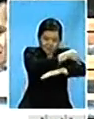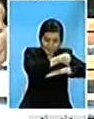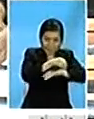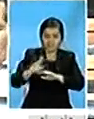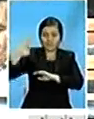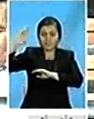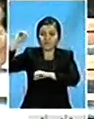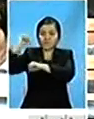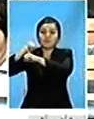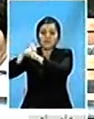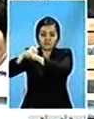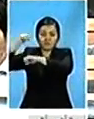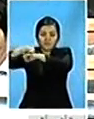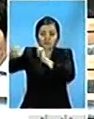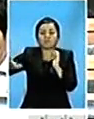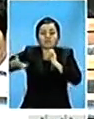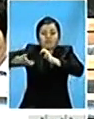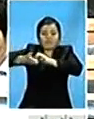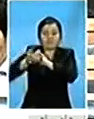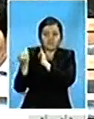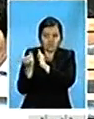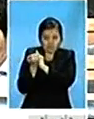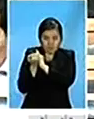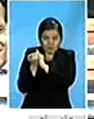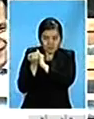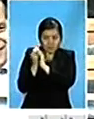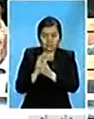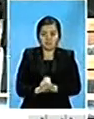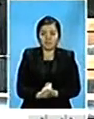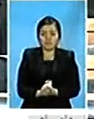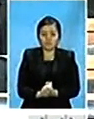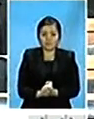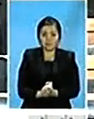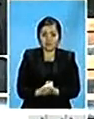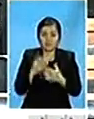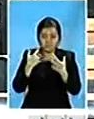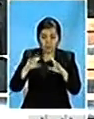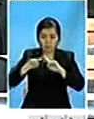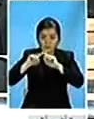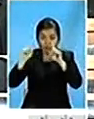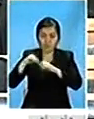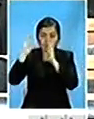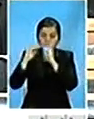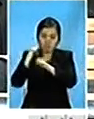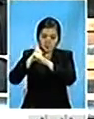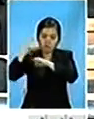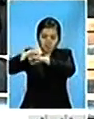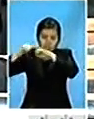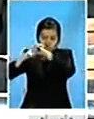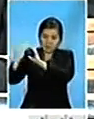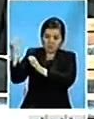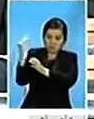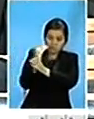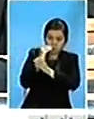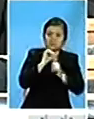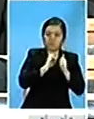บริษัทที่ปรึกษาจะถูกบังคับโดยผู้รับเหมาหรือโน้มน้าวโดยผู้รับเหมาให้ทำการออกแบบรายละเอียดต